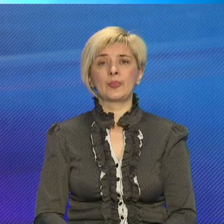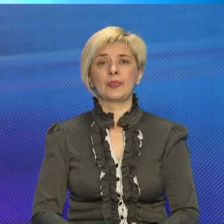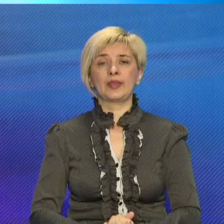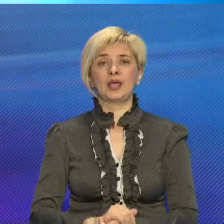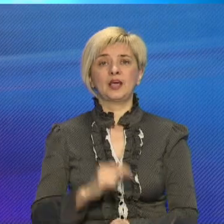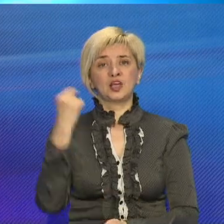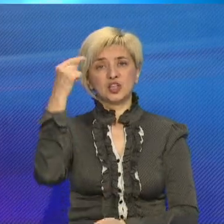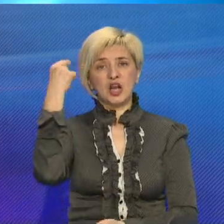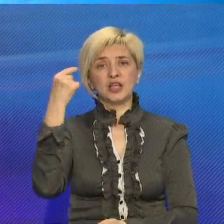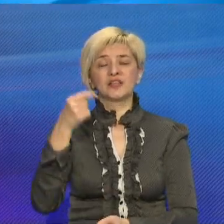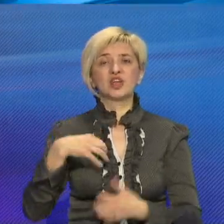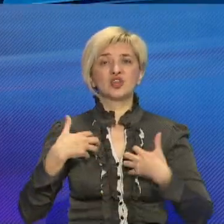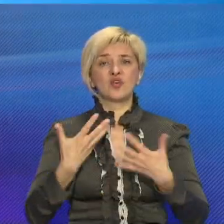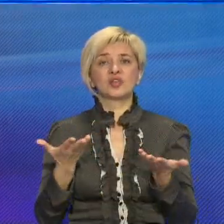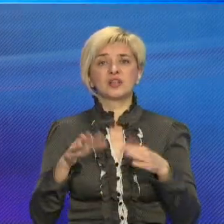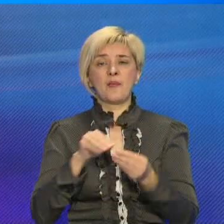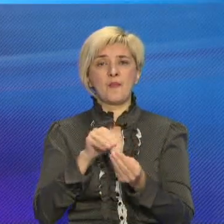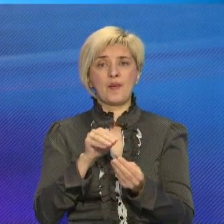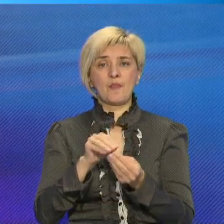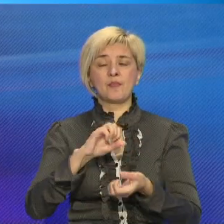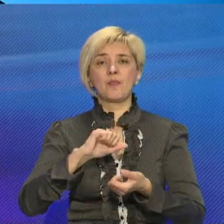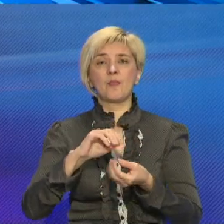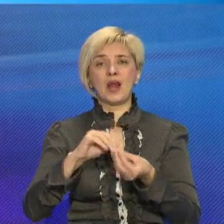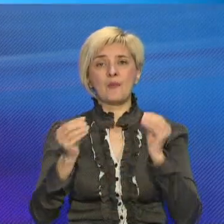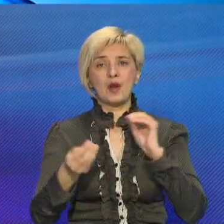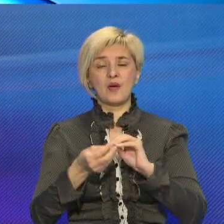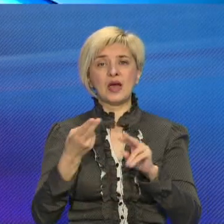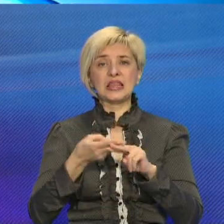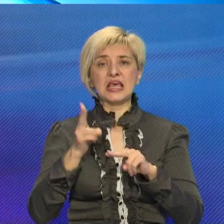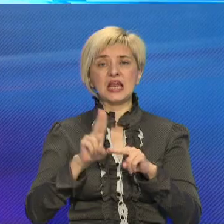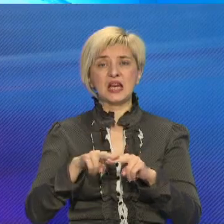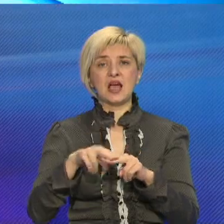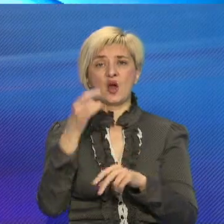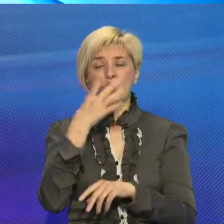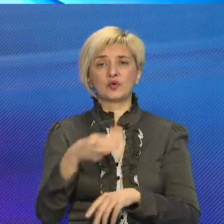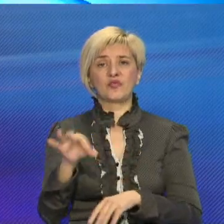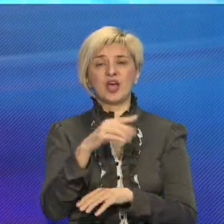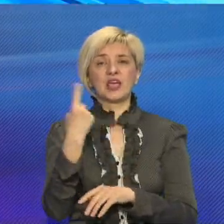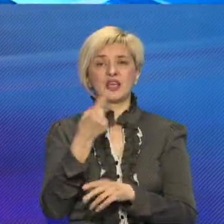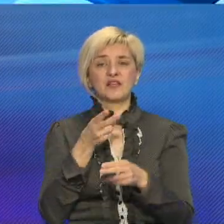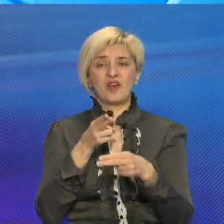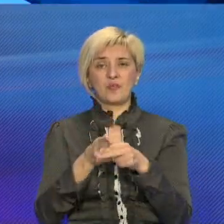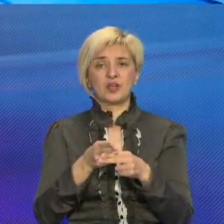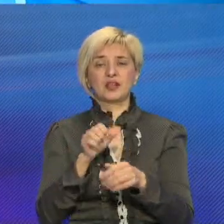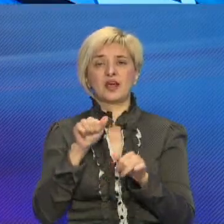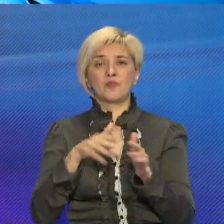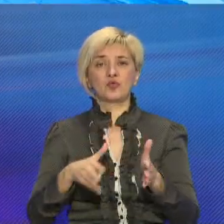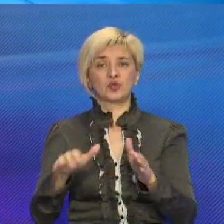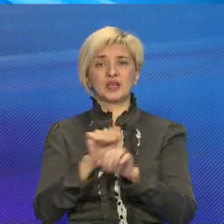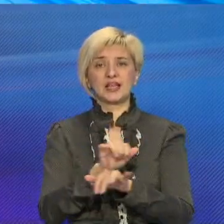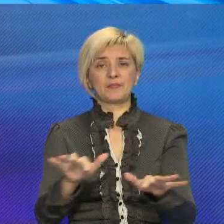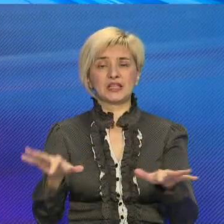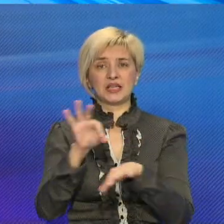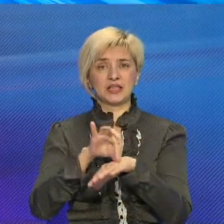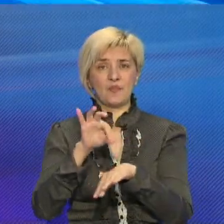Шаленства жывёл застаецца праблемай для гродзенскага рэгіёна. Адзіным дзейсным бар'ерам на шляху распаўсюджвання смяротна-небяспечнага